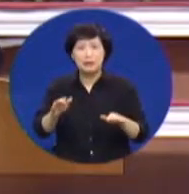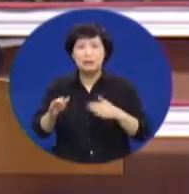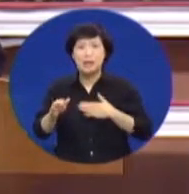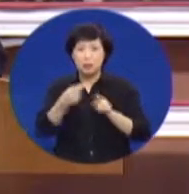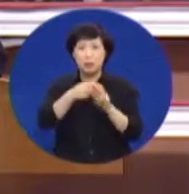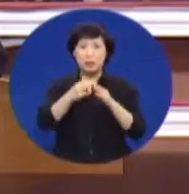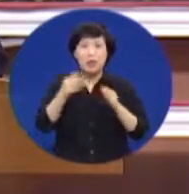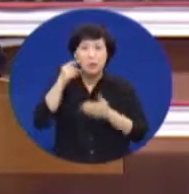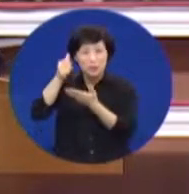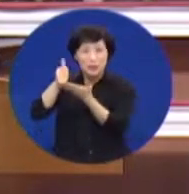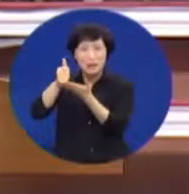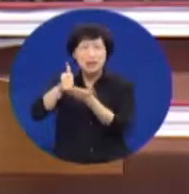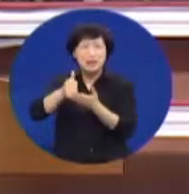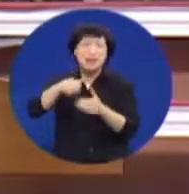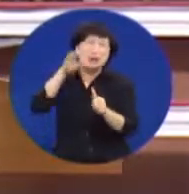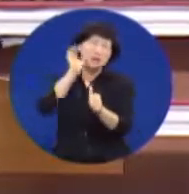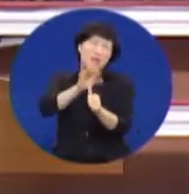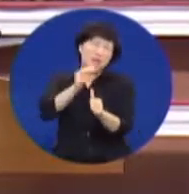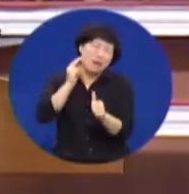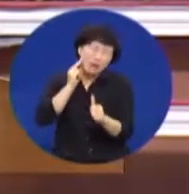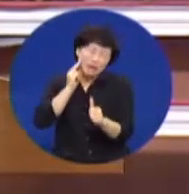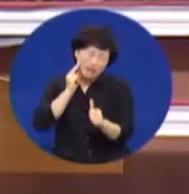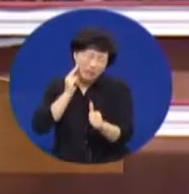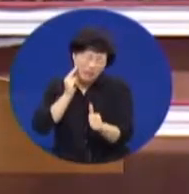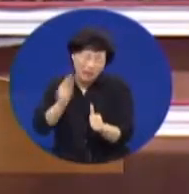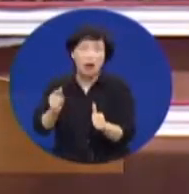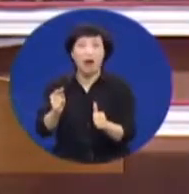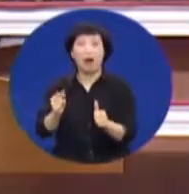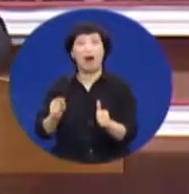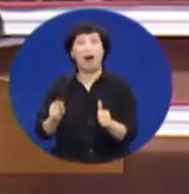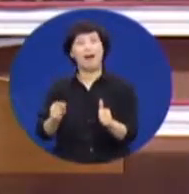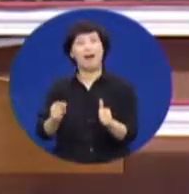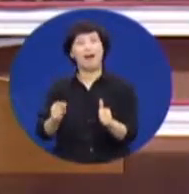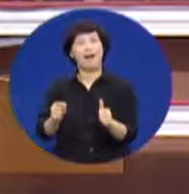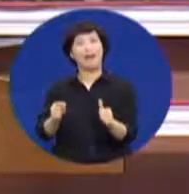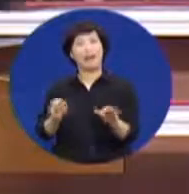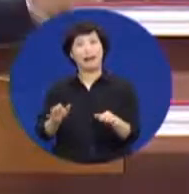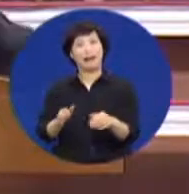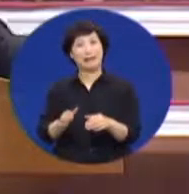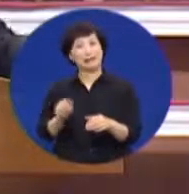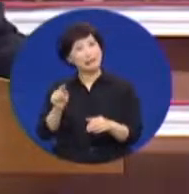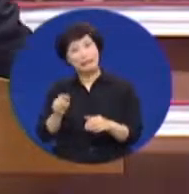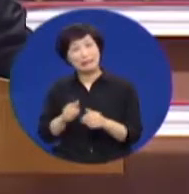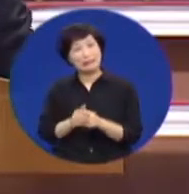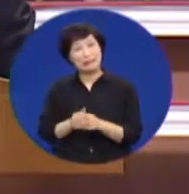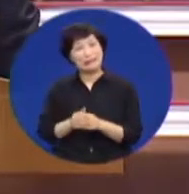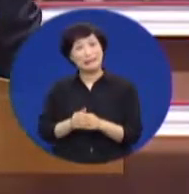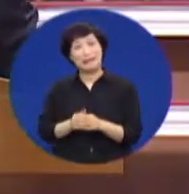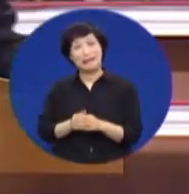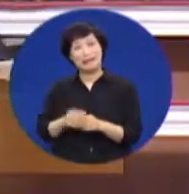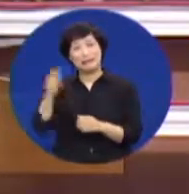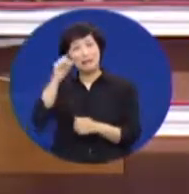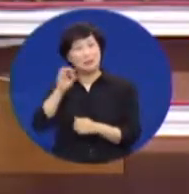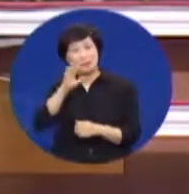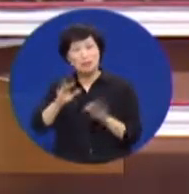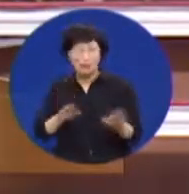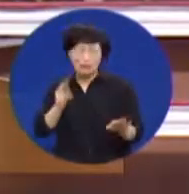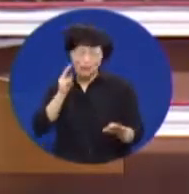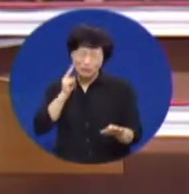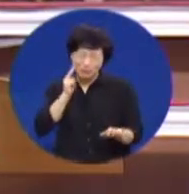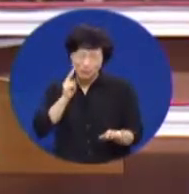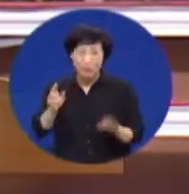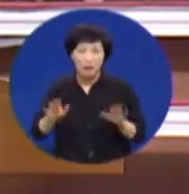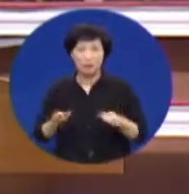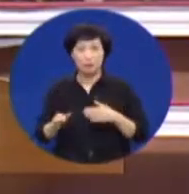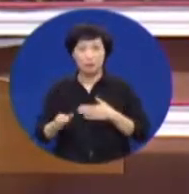목사님을 얼마나 핍박했는지 몰라. 사람이 상상할 수 없어요.